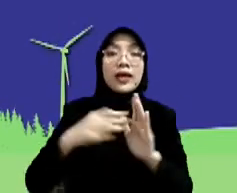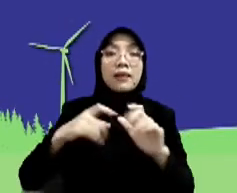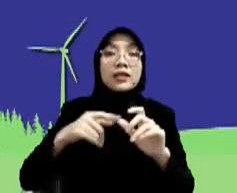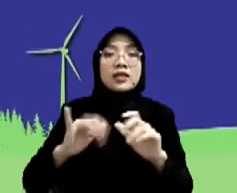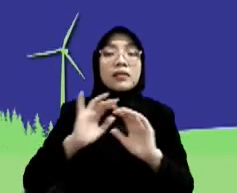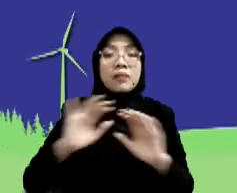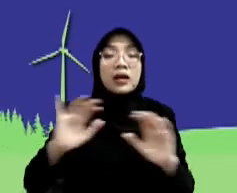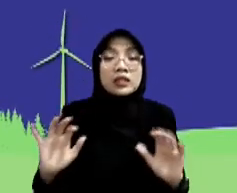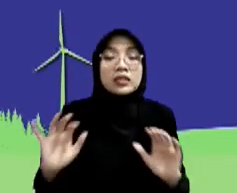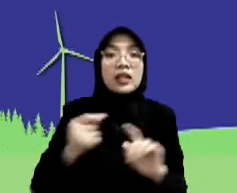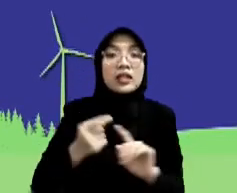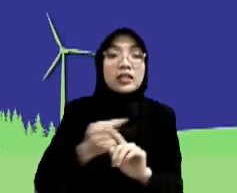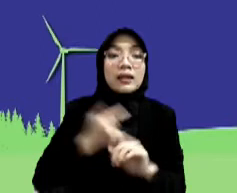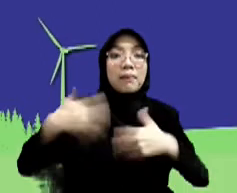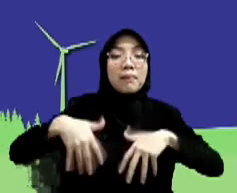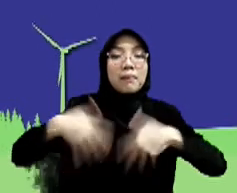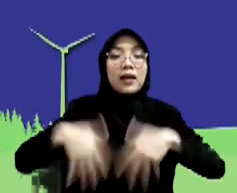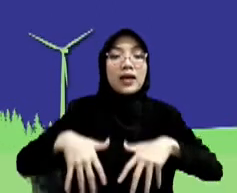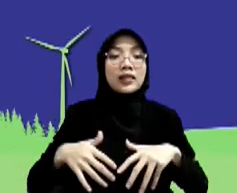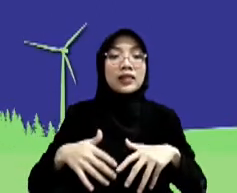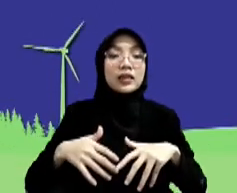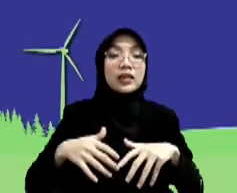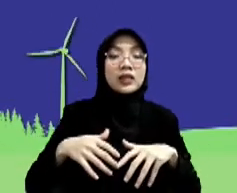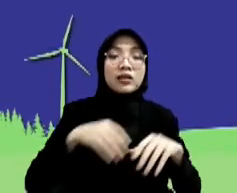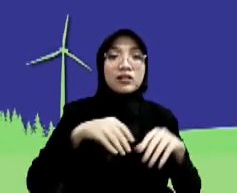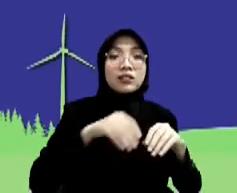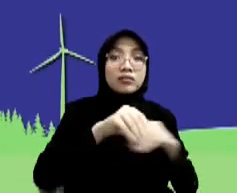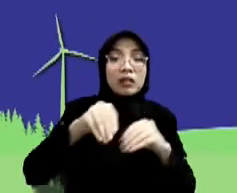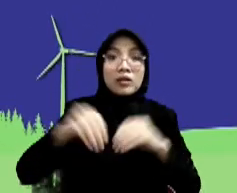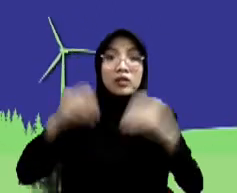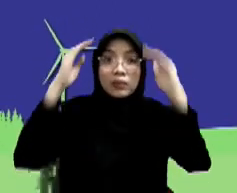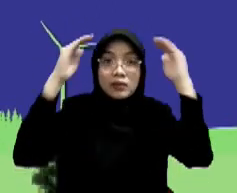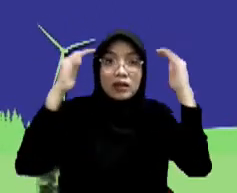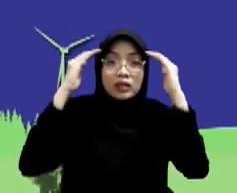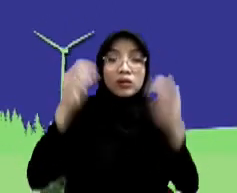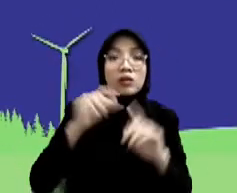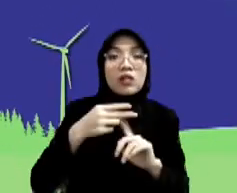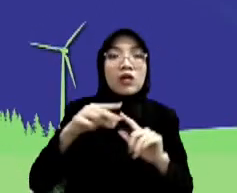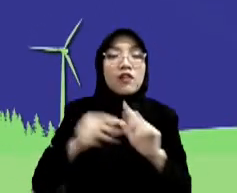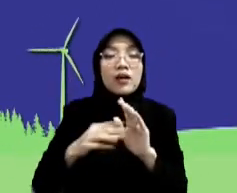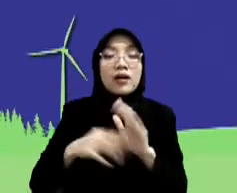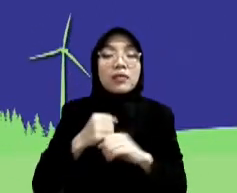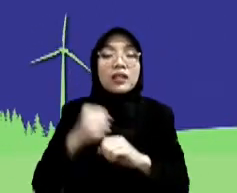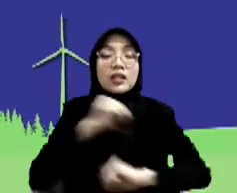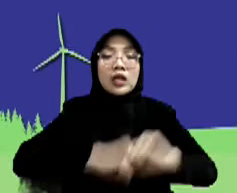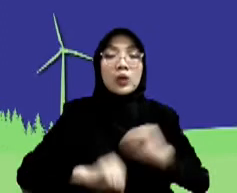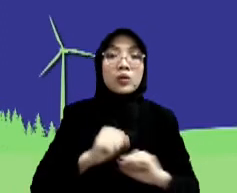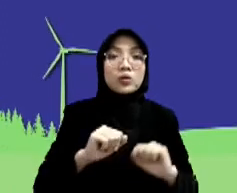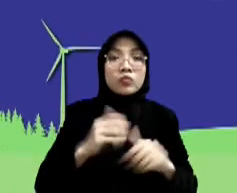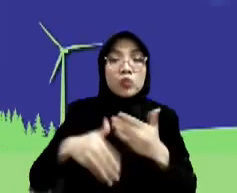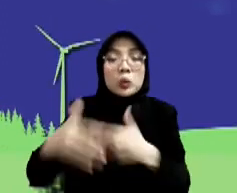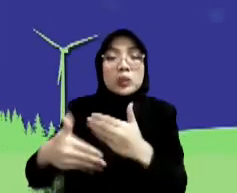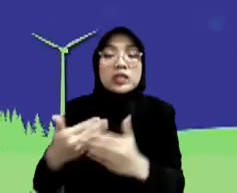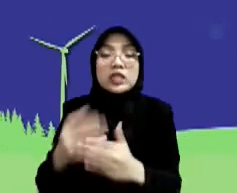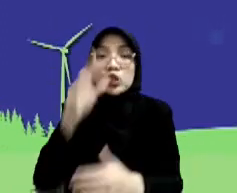dikontribusikan dari e praktik-praktik eh farming yang yang eh yang kita lakukan untuk bisa memproduksi susu tadi